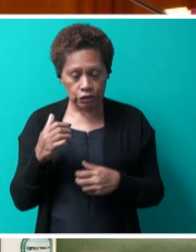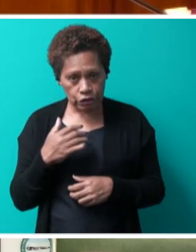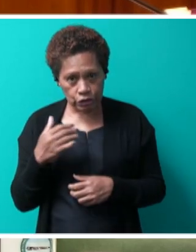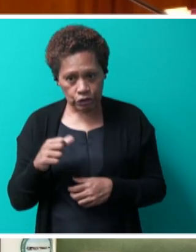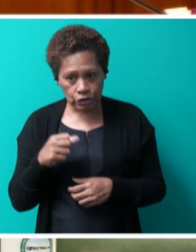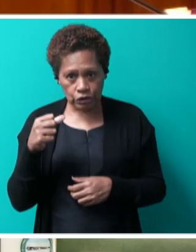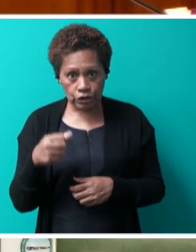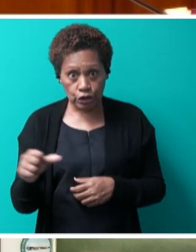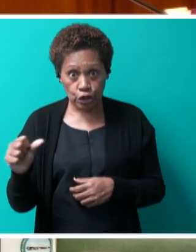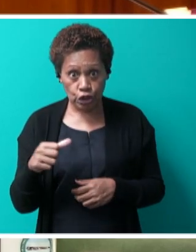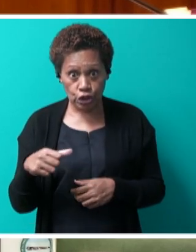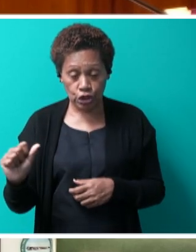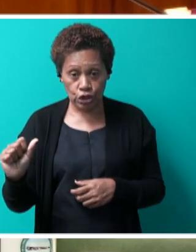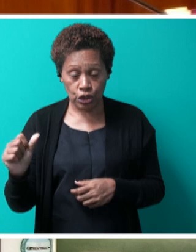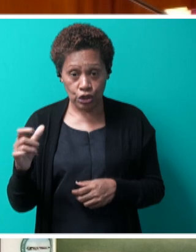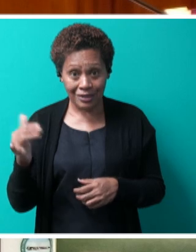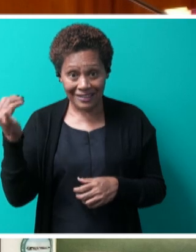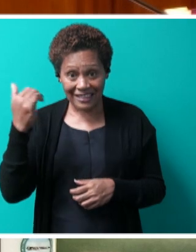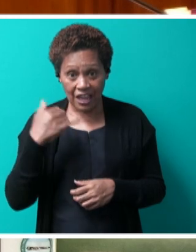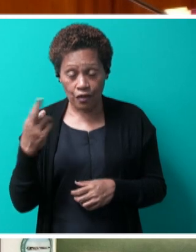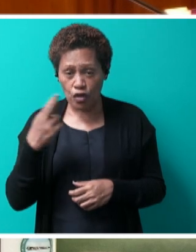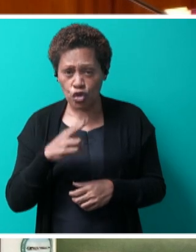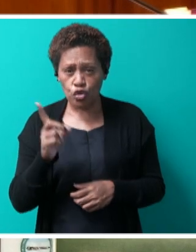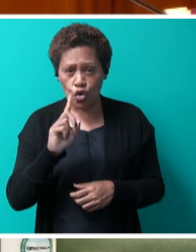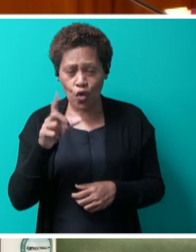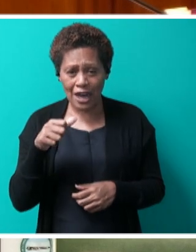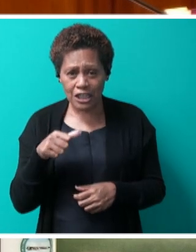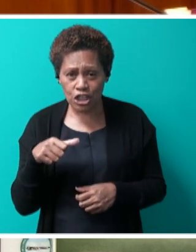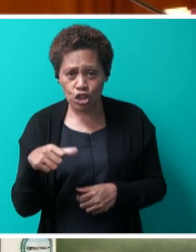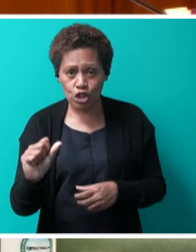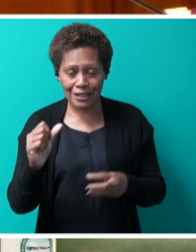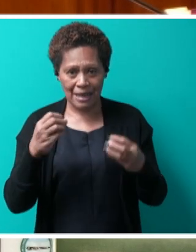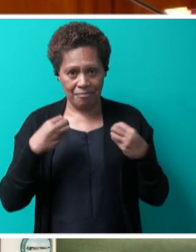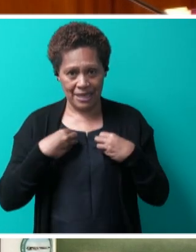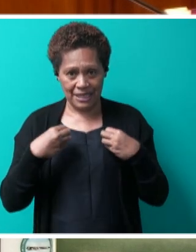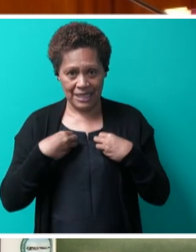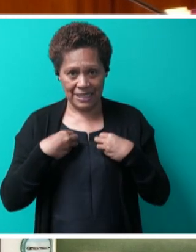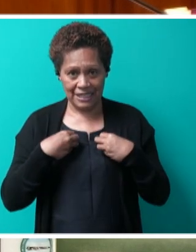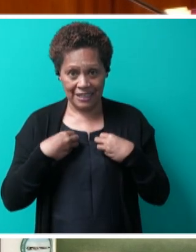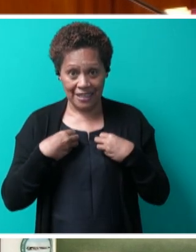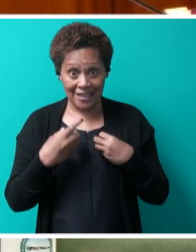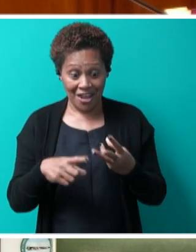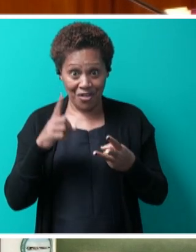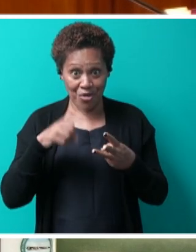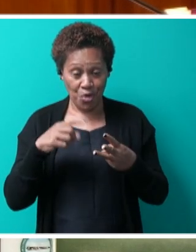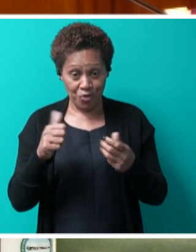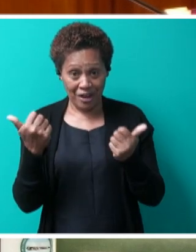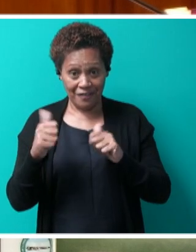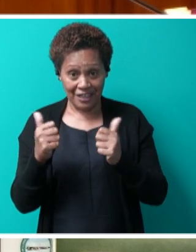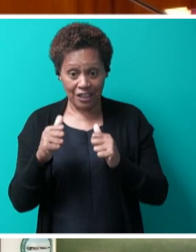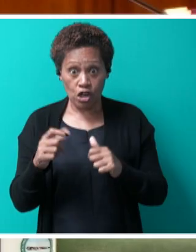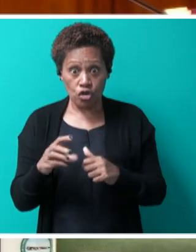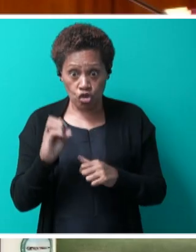mera pakabuya nga kina non business. Ni bu rusum kawala siga merda ba na kokawa ni duan business eran daw dingo men